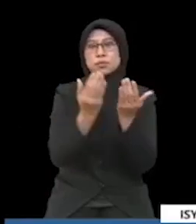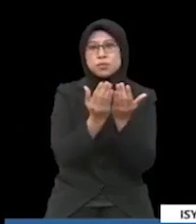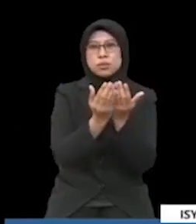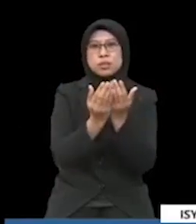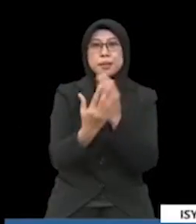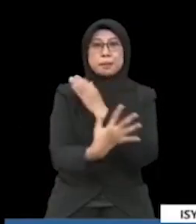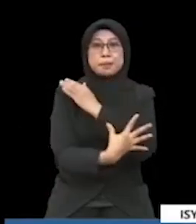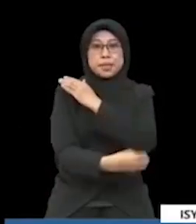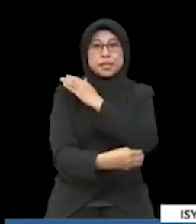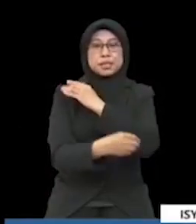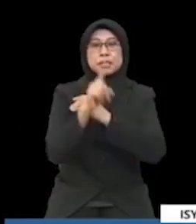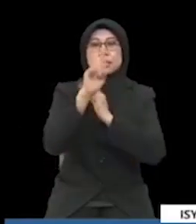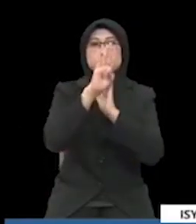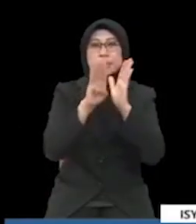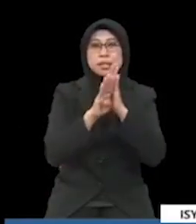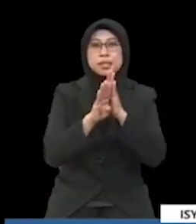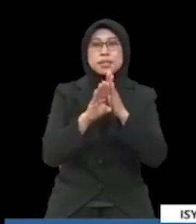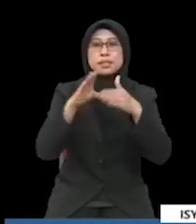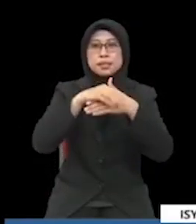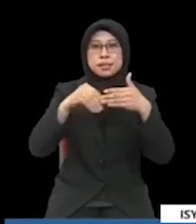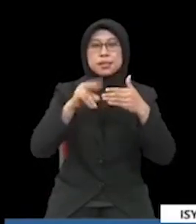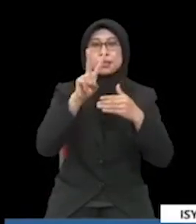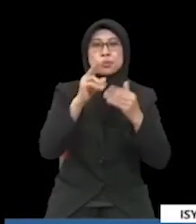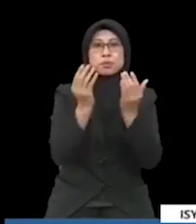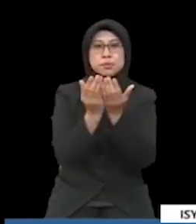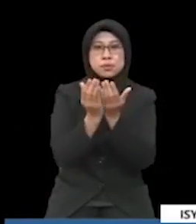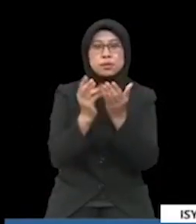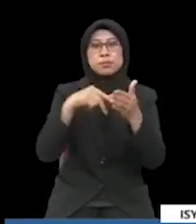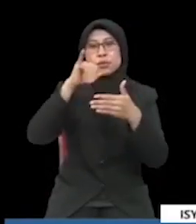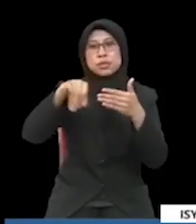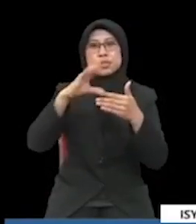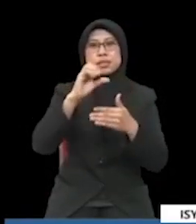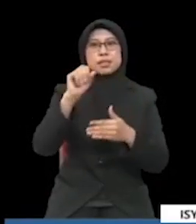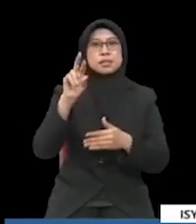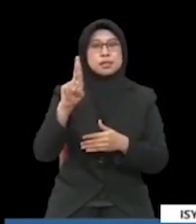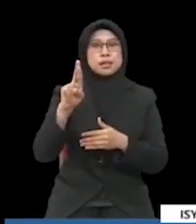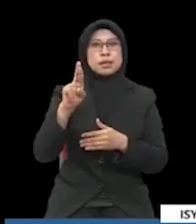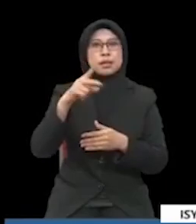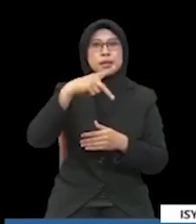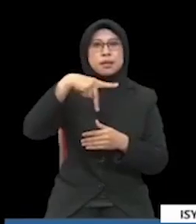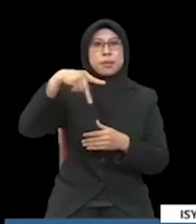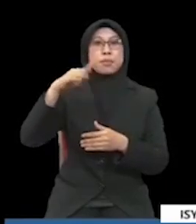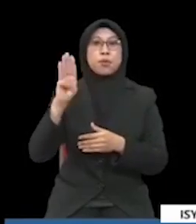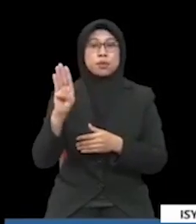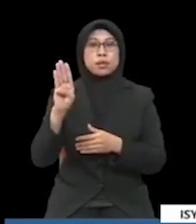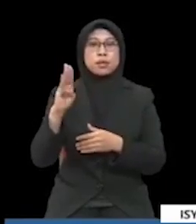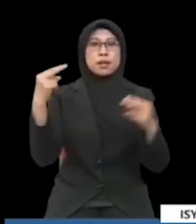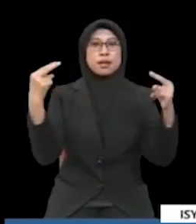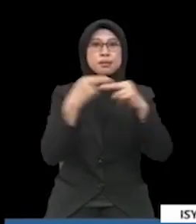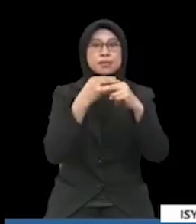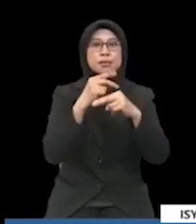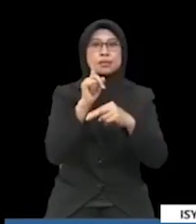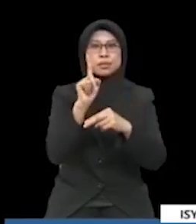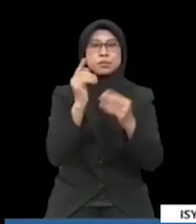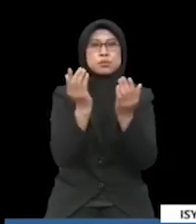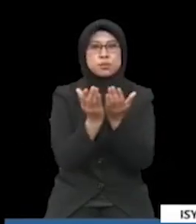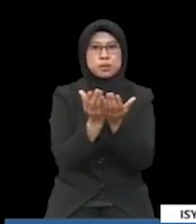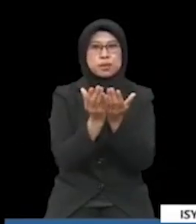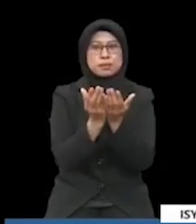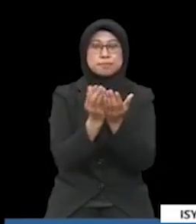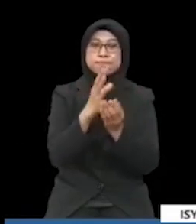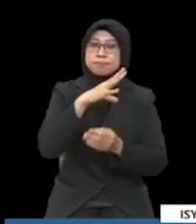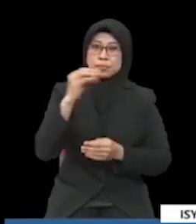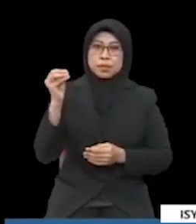sekolah dan Kaif satu bilang pingget dua buah sekolah projects are vampire oneway sebuah sekolah